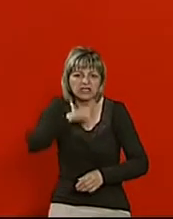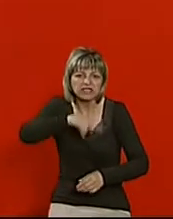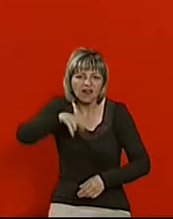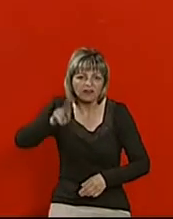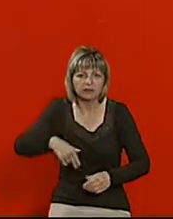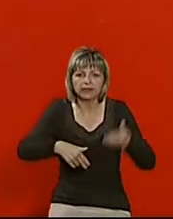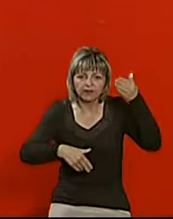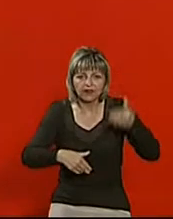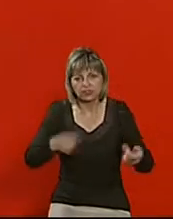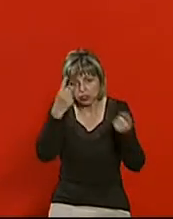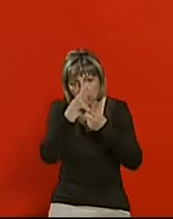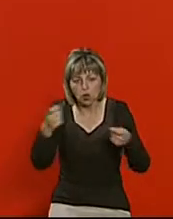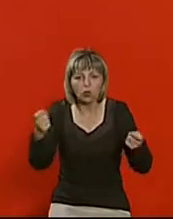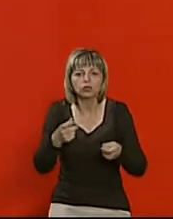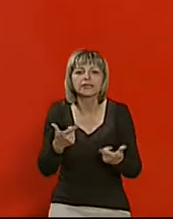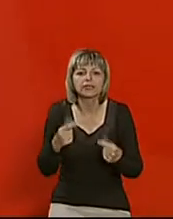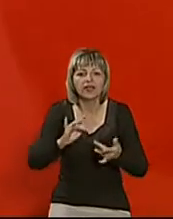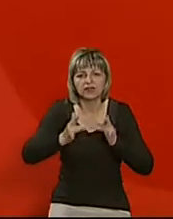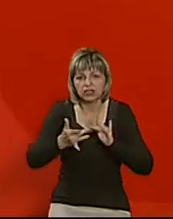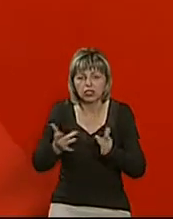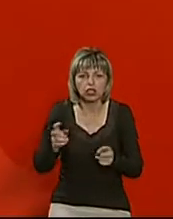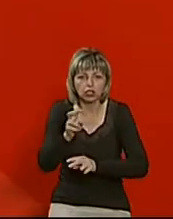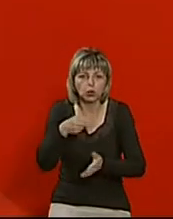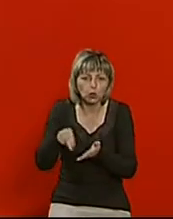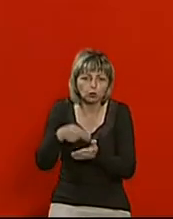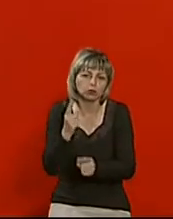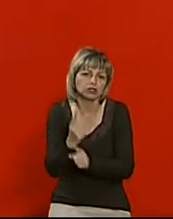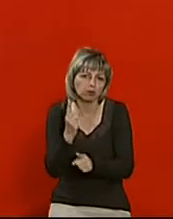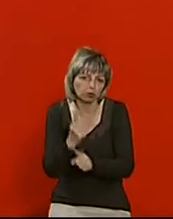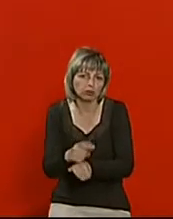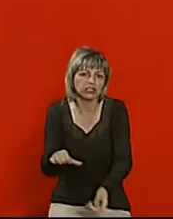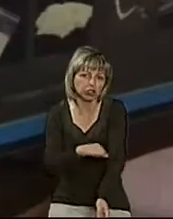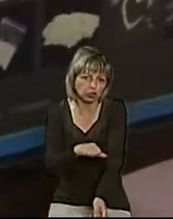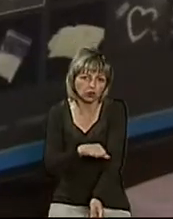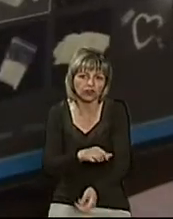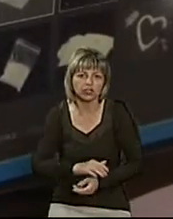на стінах оголошення, через які у інтернеті купують заборонені речовини.